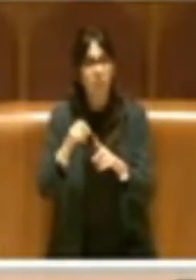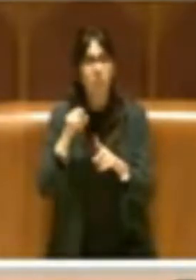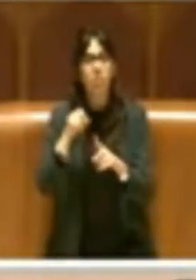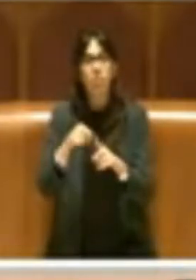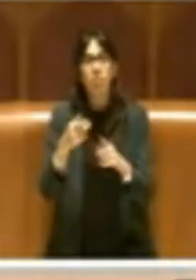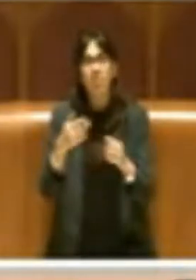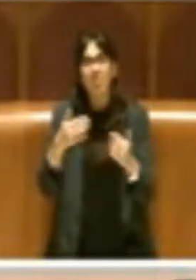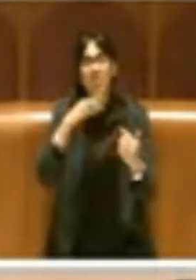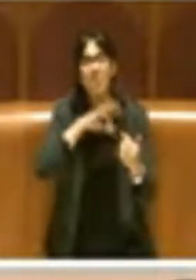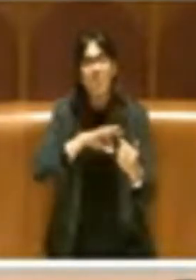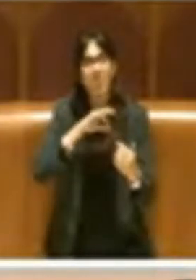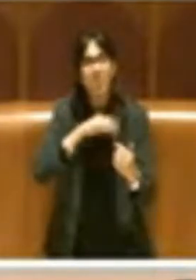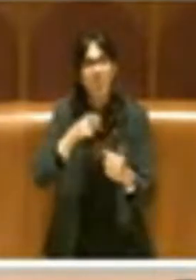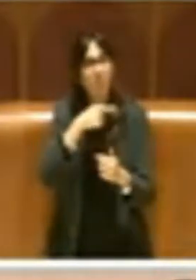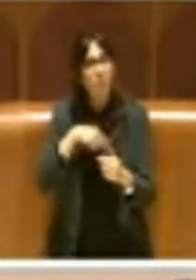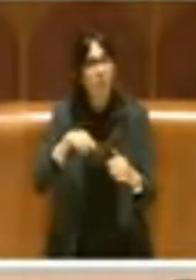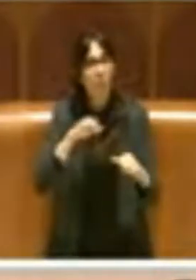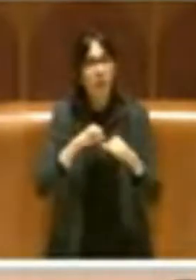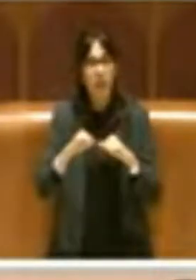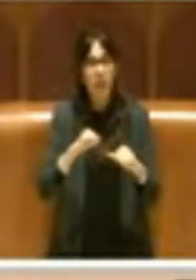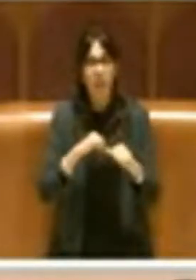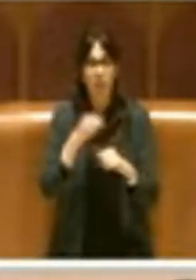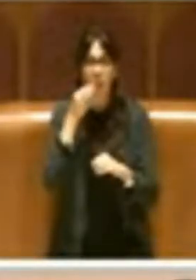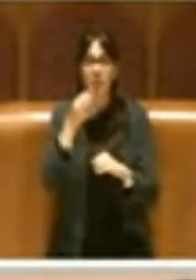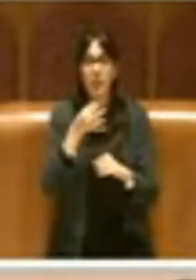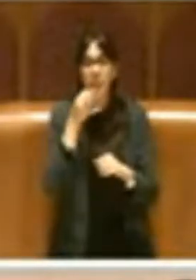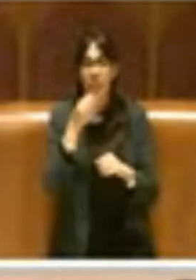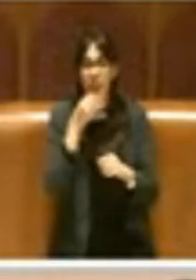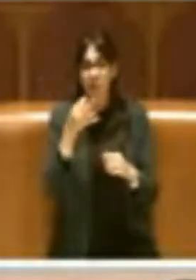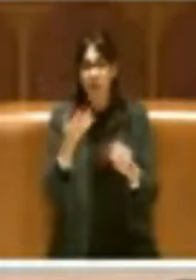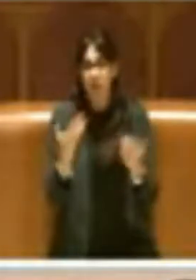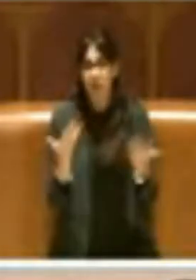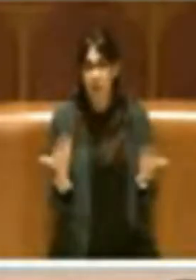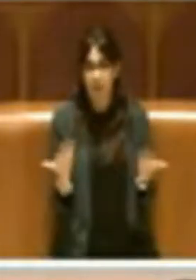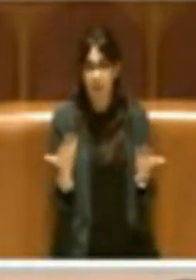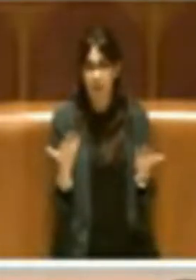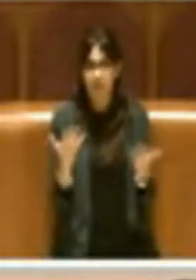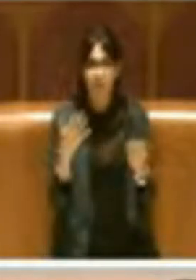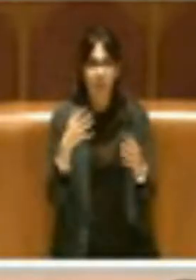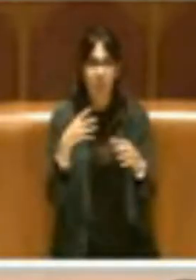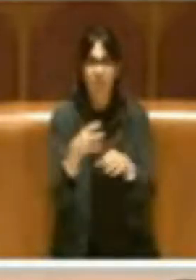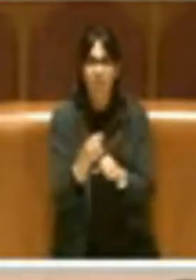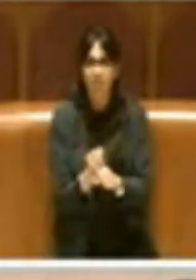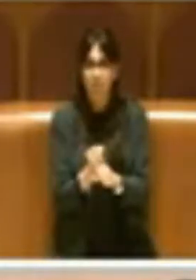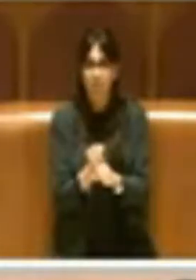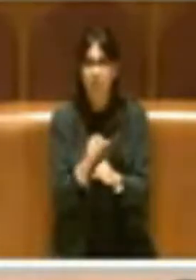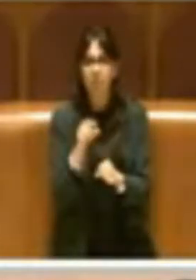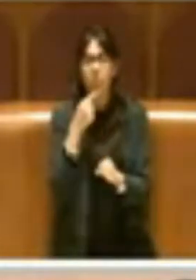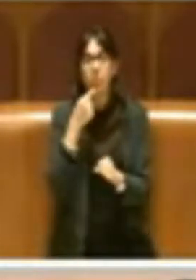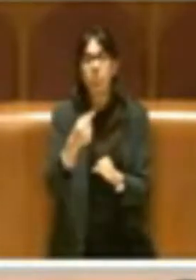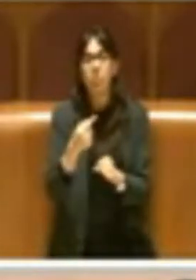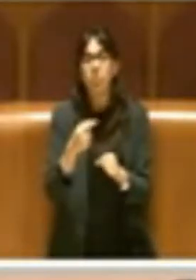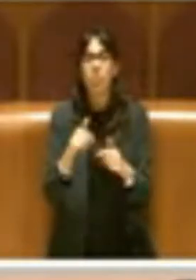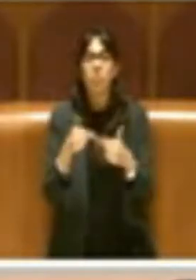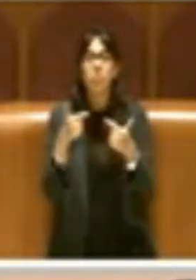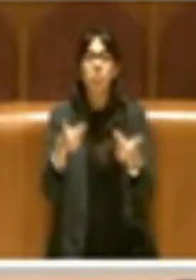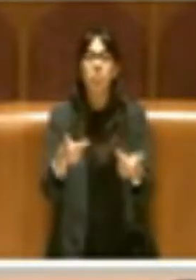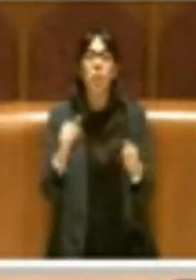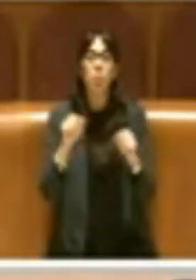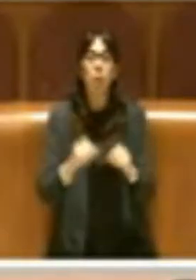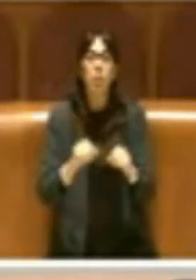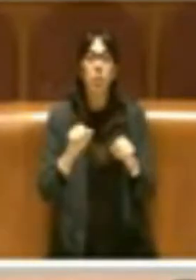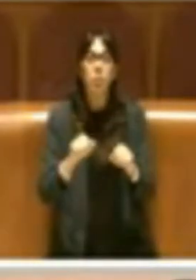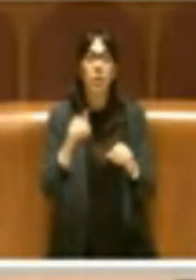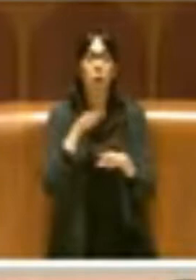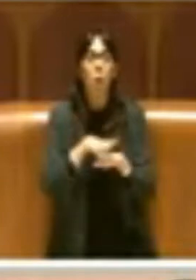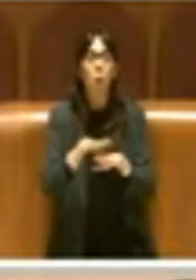interesse dell'amministrazione stessa. Quindi si tratta, in estrema sintesi, di dare la possibilità di